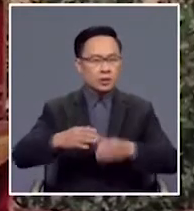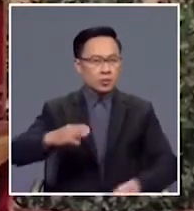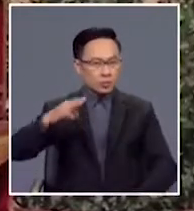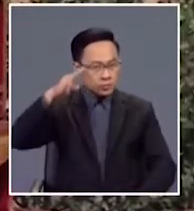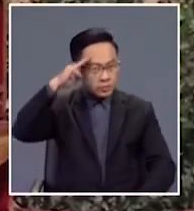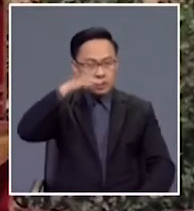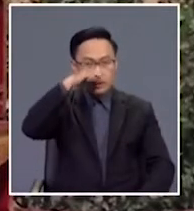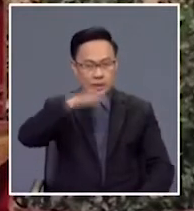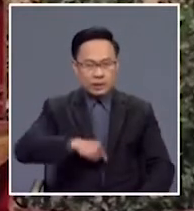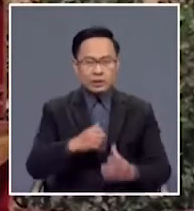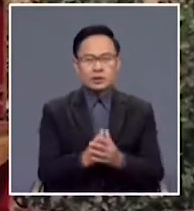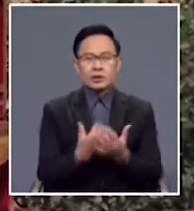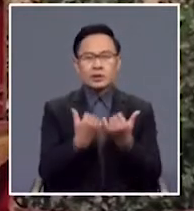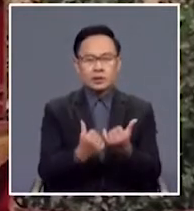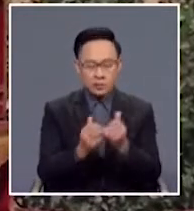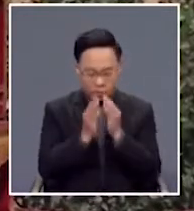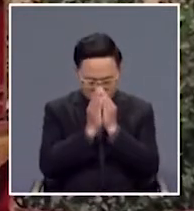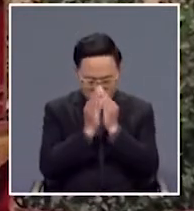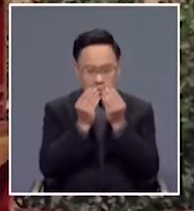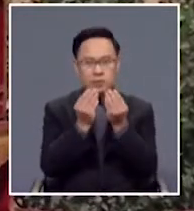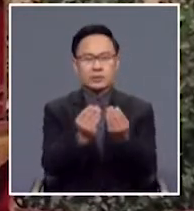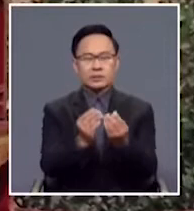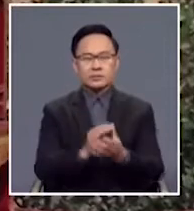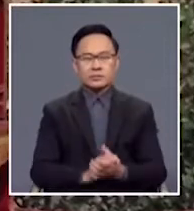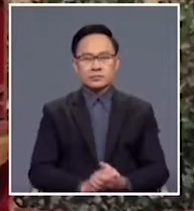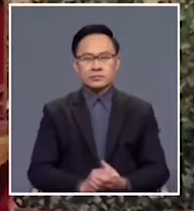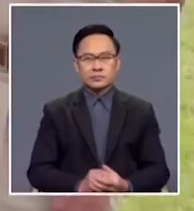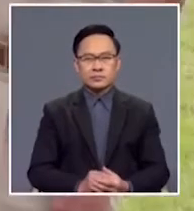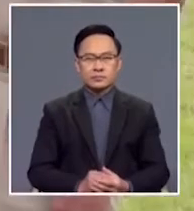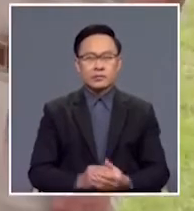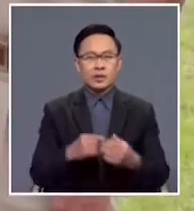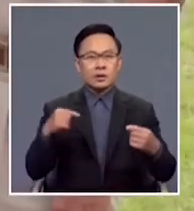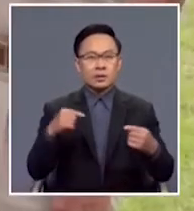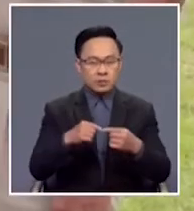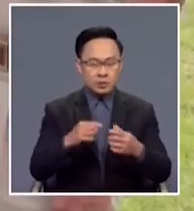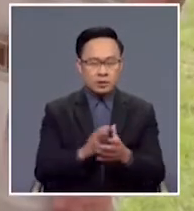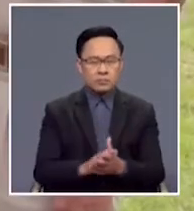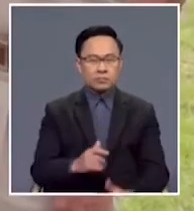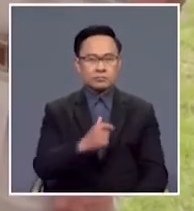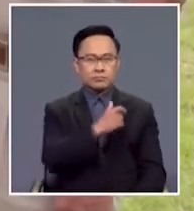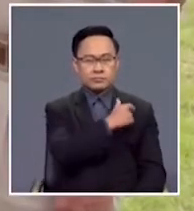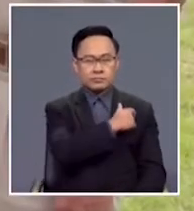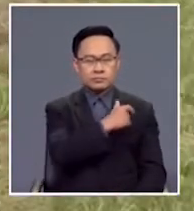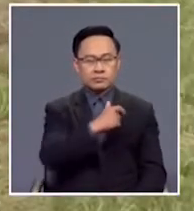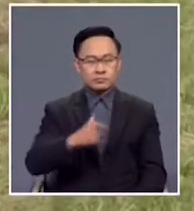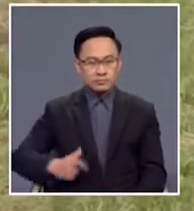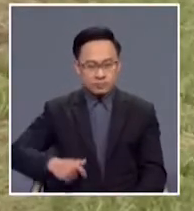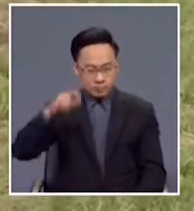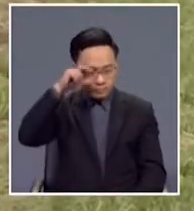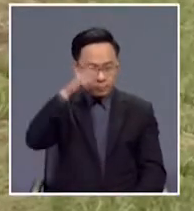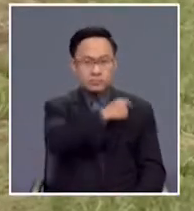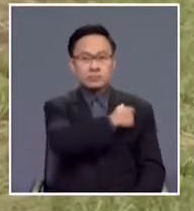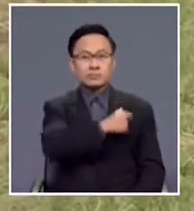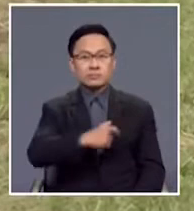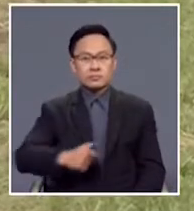เสือไทยและแสดงความจงรักภักดีอย่างไม่มีวันเสื่อมคลายแด่พระบาทสมเด็จพระปรมินทรมหาภูมิพลอดุลยเดชบรมนาถบ